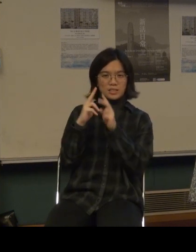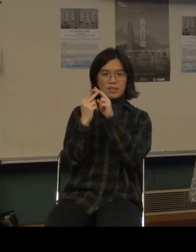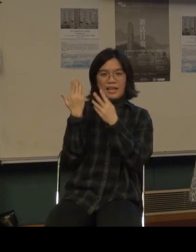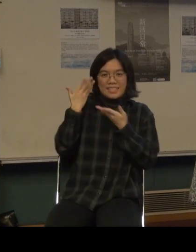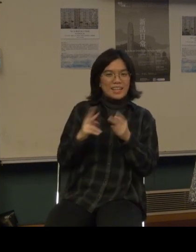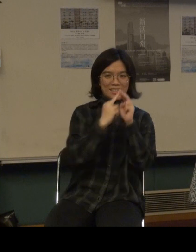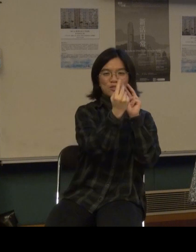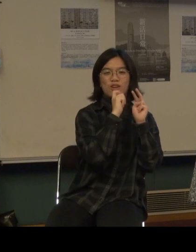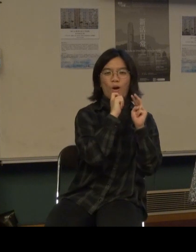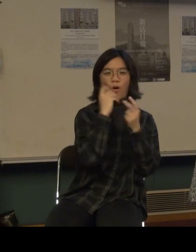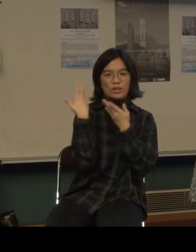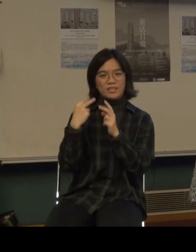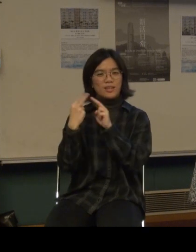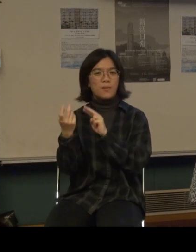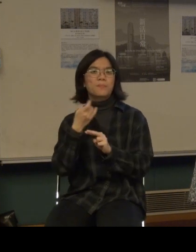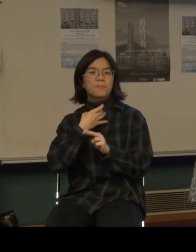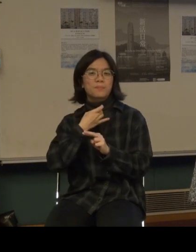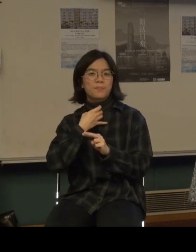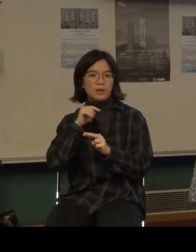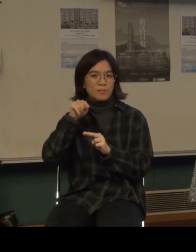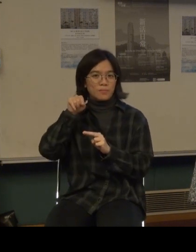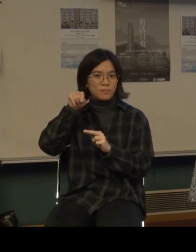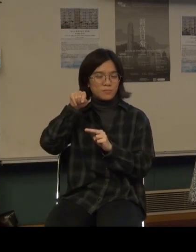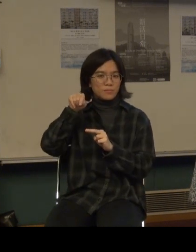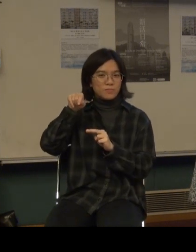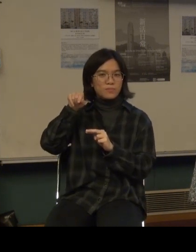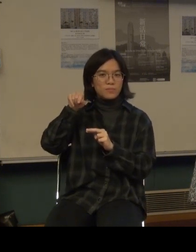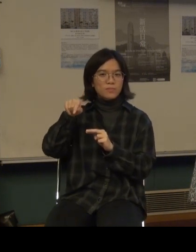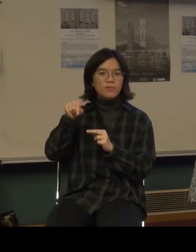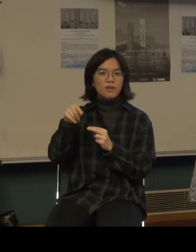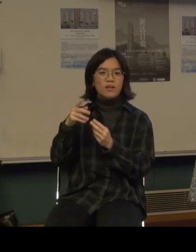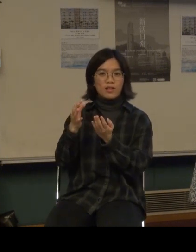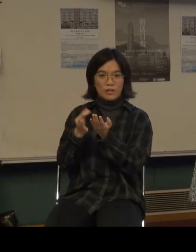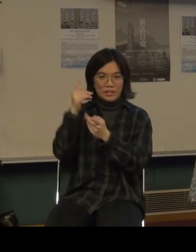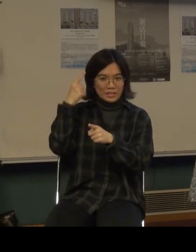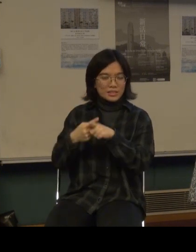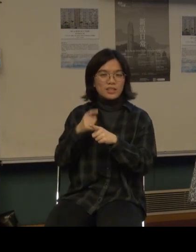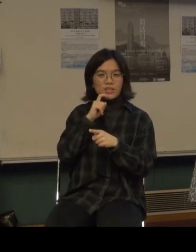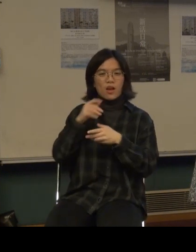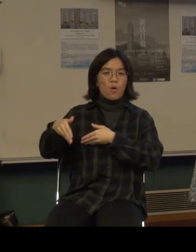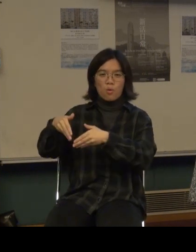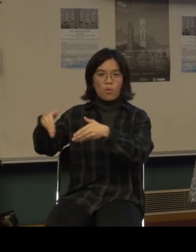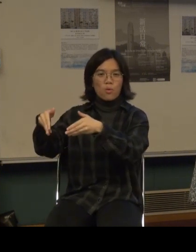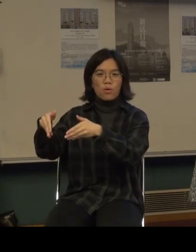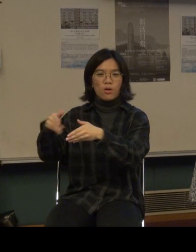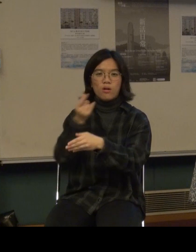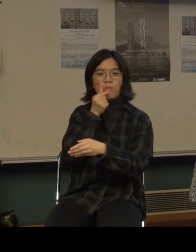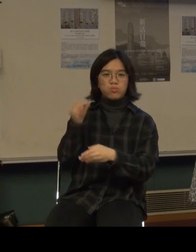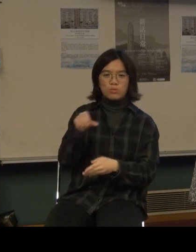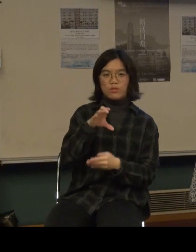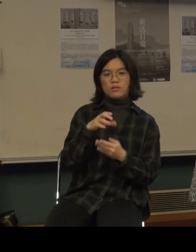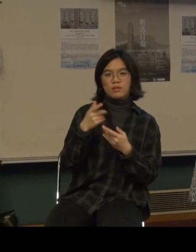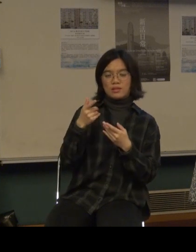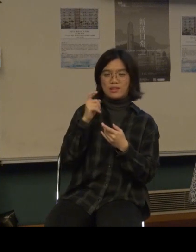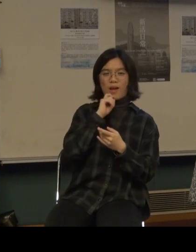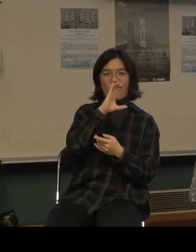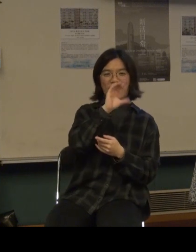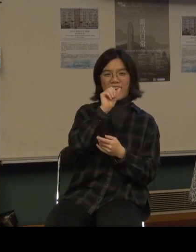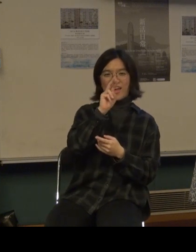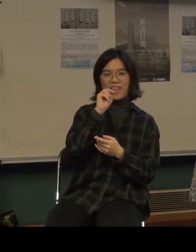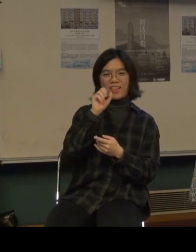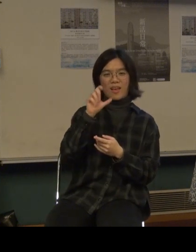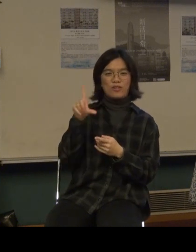時候咧，其實就真係有條河啊，有條canal 喺度嘅，咁所以叫堅拿道啊 ，canal wall 嚇。咁啊隔離